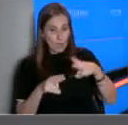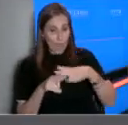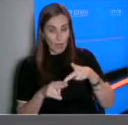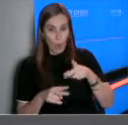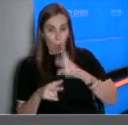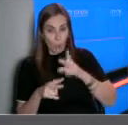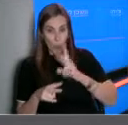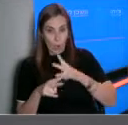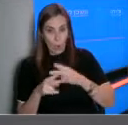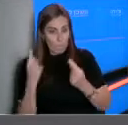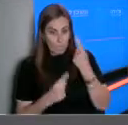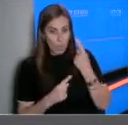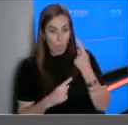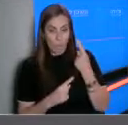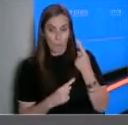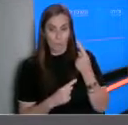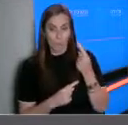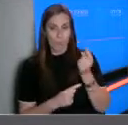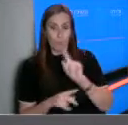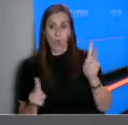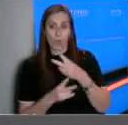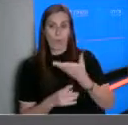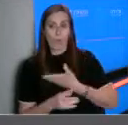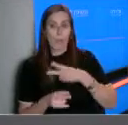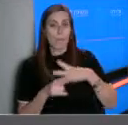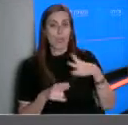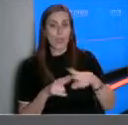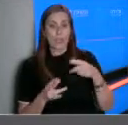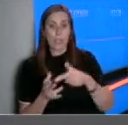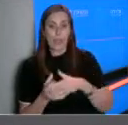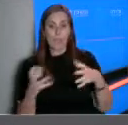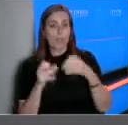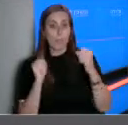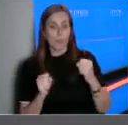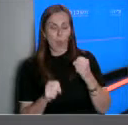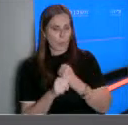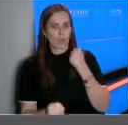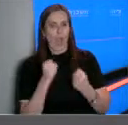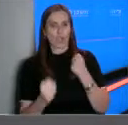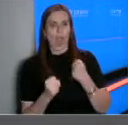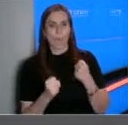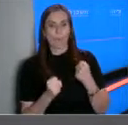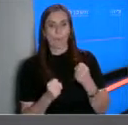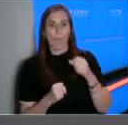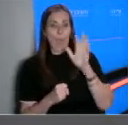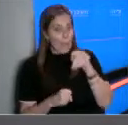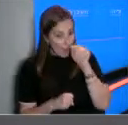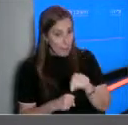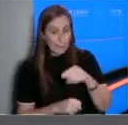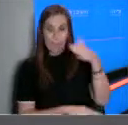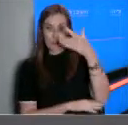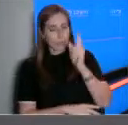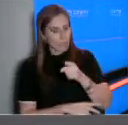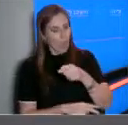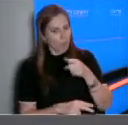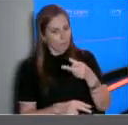אגב, חולים שחלו פתאום באמצע החיים, לא יכולים לקבל משכנתה כי חברות הביטוח מקשות עליהן. גם בזה המדינה